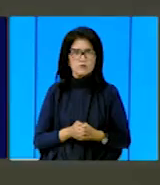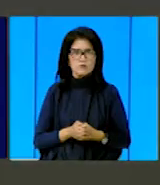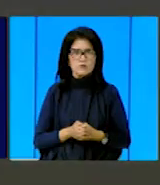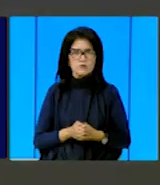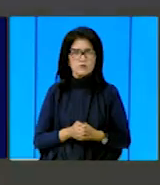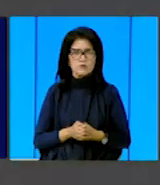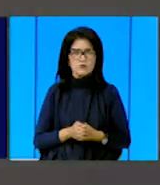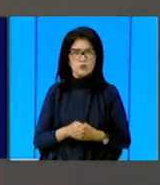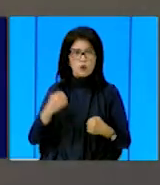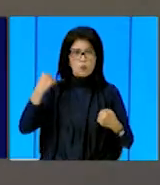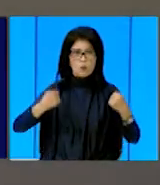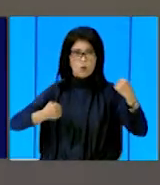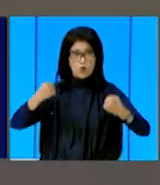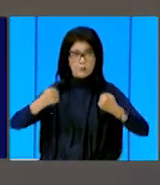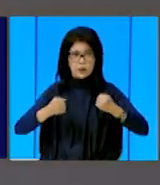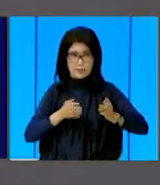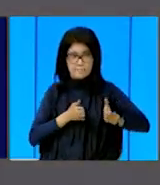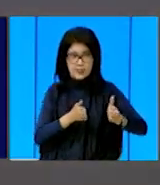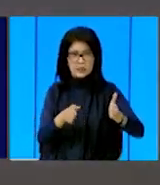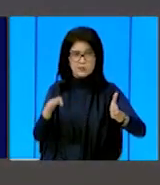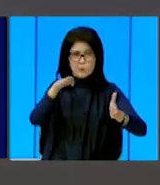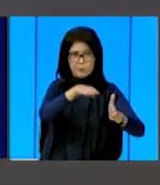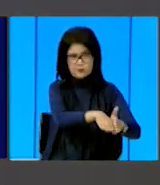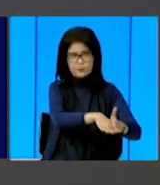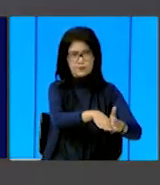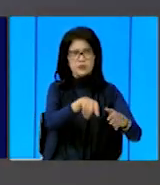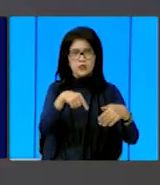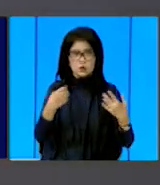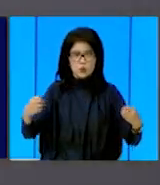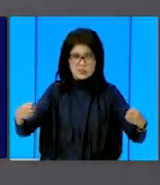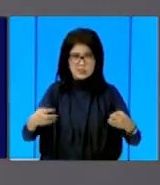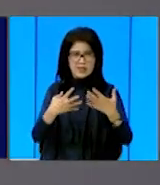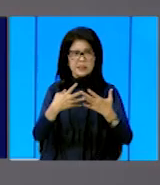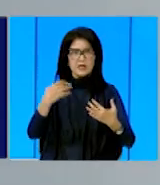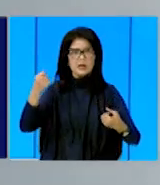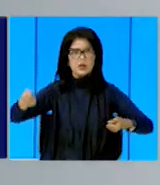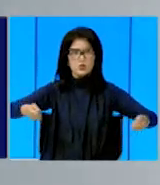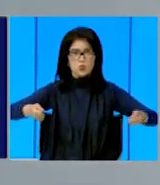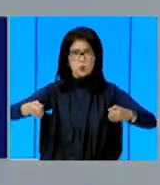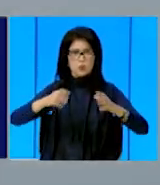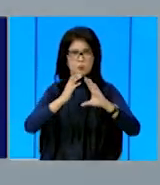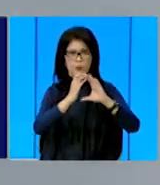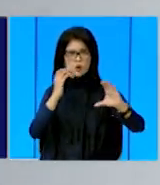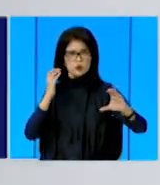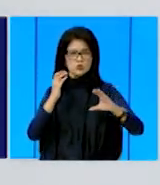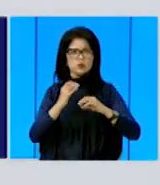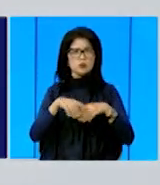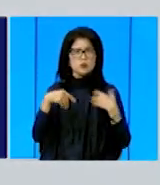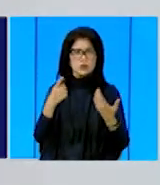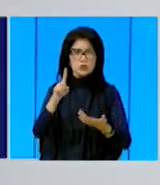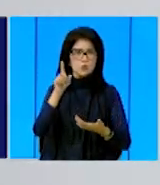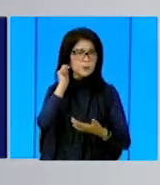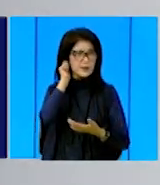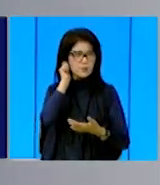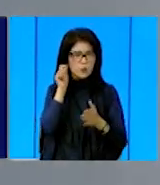Mobil minibus ini masuk ke parit usai bertabrakan dengan truk box di Jalan Raya Madiun, Surabaya, Balerejo, Madiun. Seorang wanita pengemudi mobil